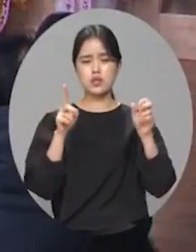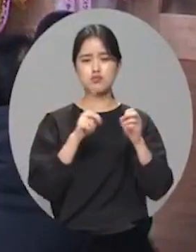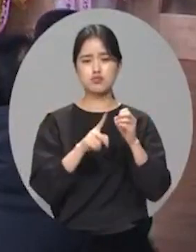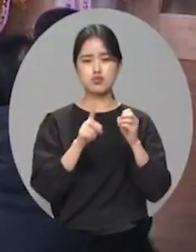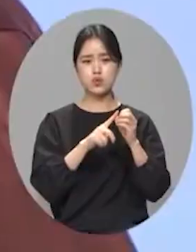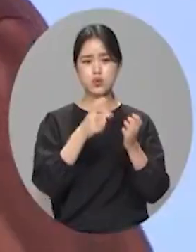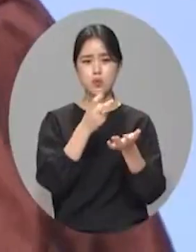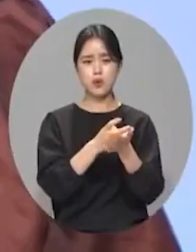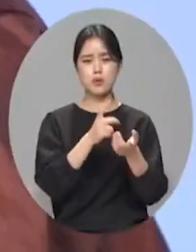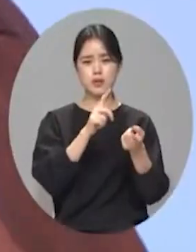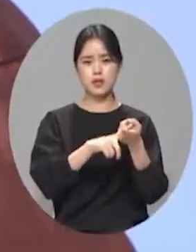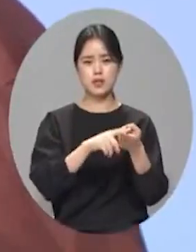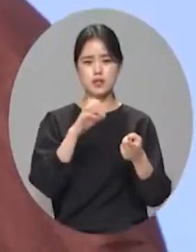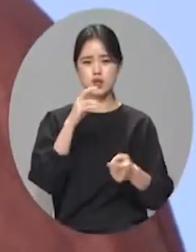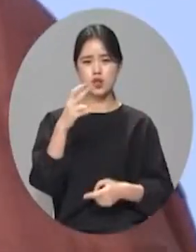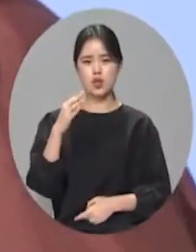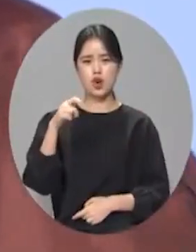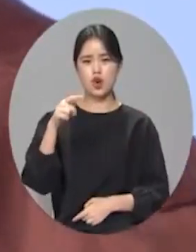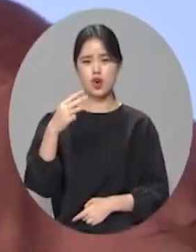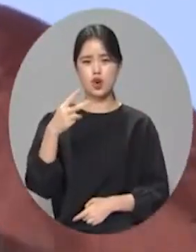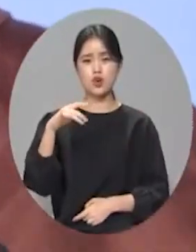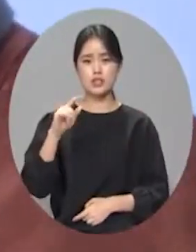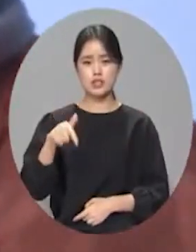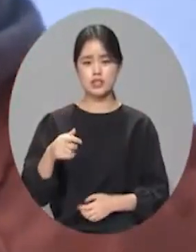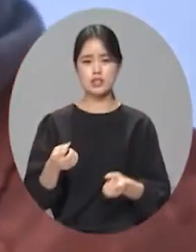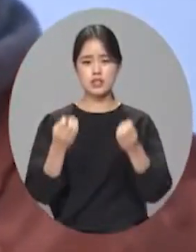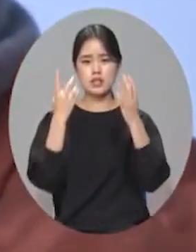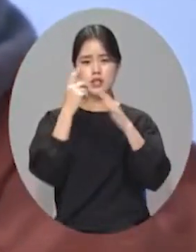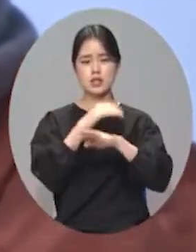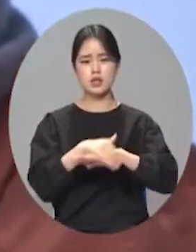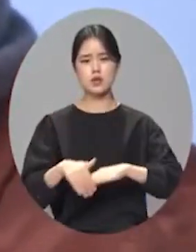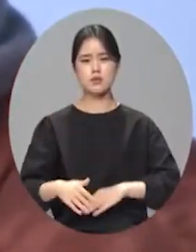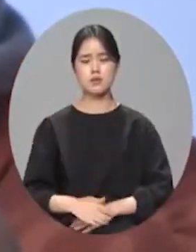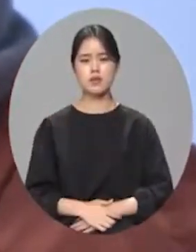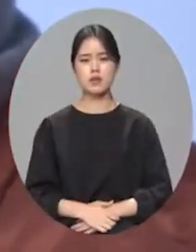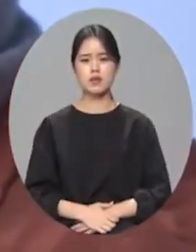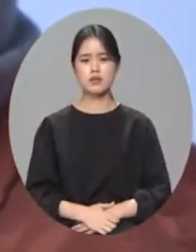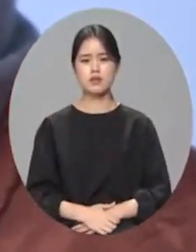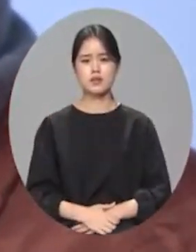연결식과 다비식이 치러질 예정입니다. MBC 뉴스 한범수입니다.